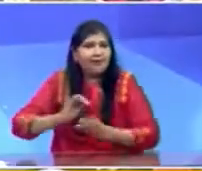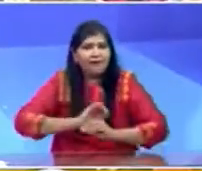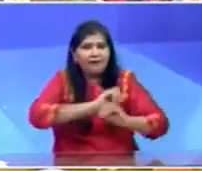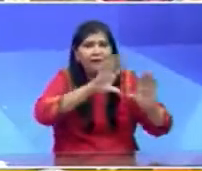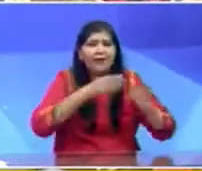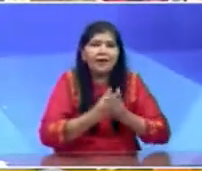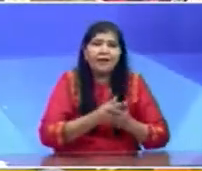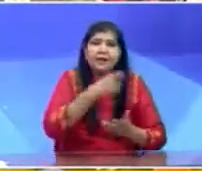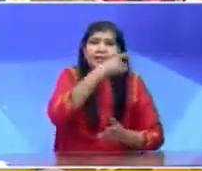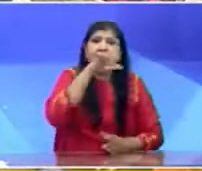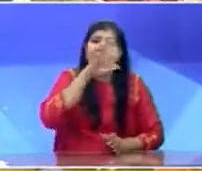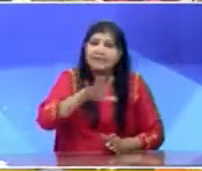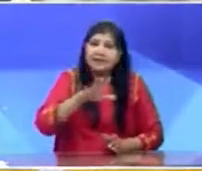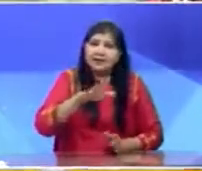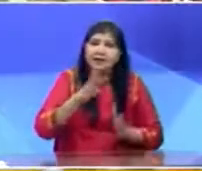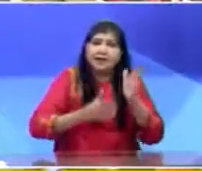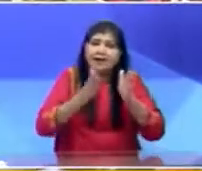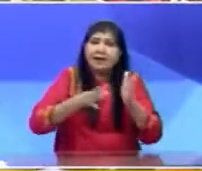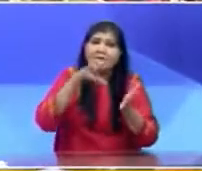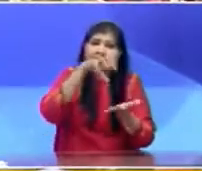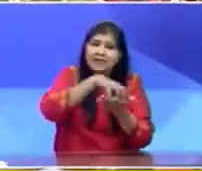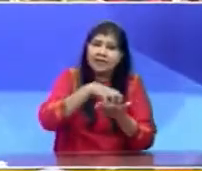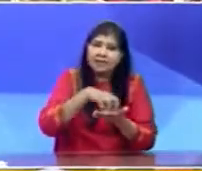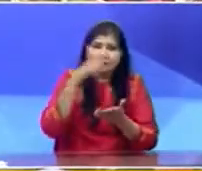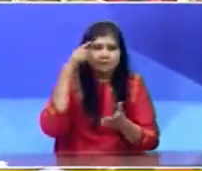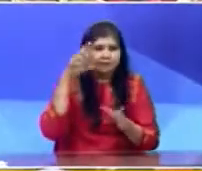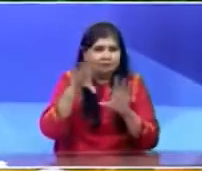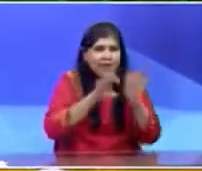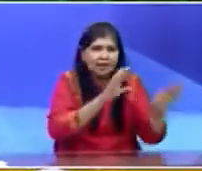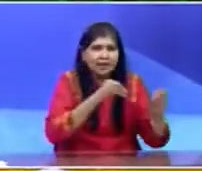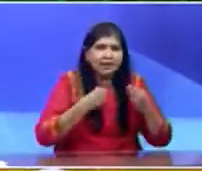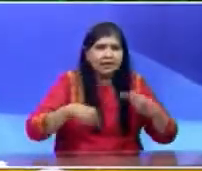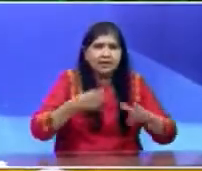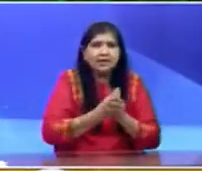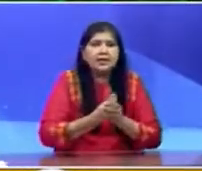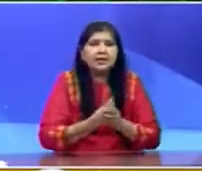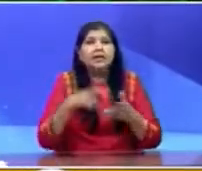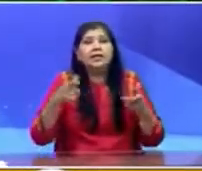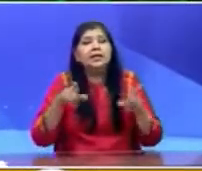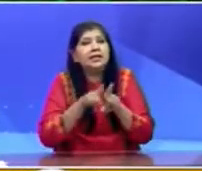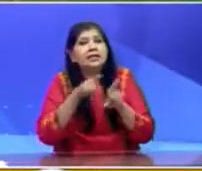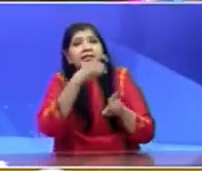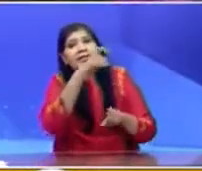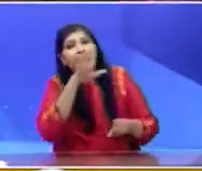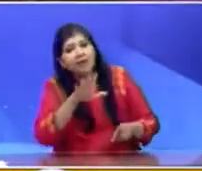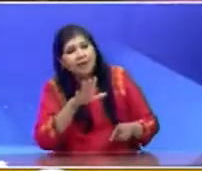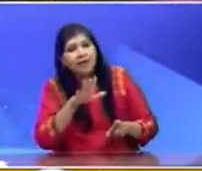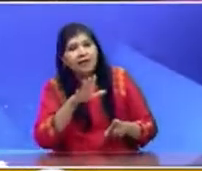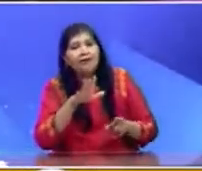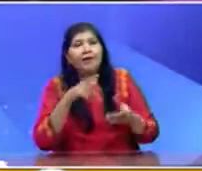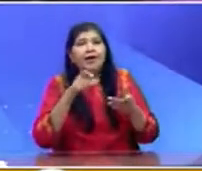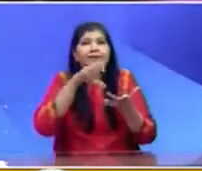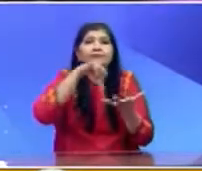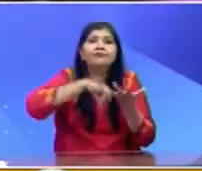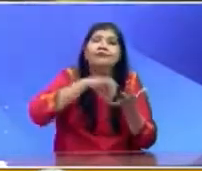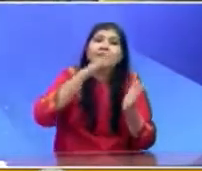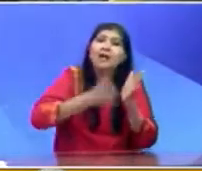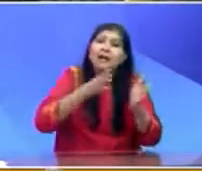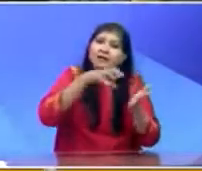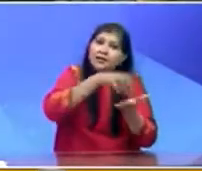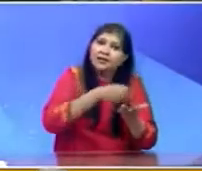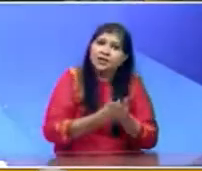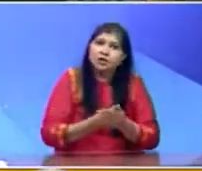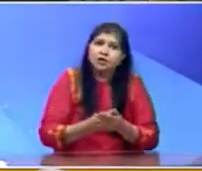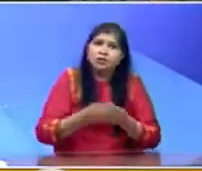75 रेलवे स्टेशनों की पहचान की गई है। इन 75 स्टेशन को बहुत ही खूबसूरती से सजाया